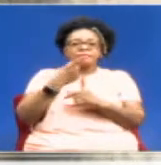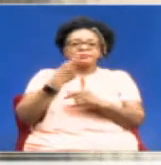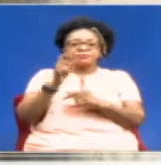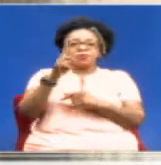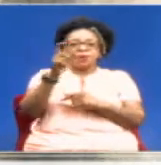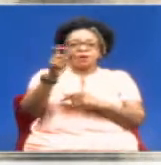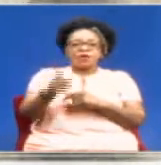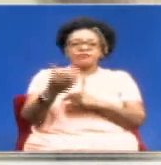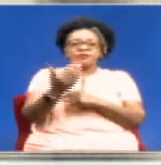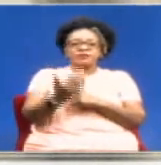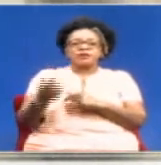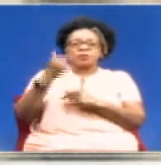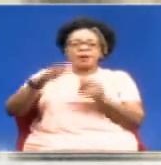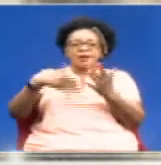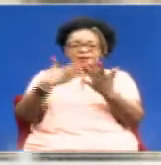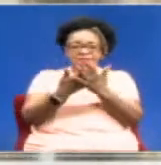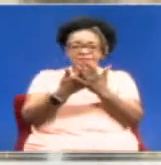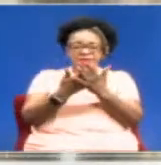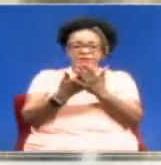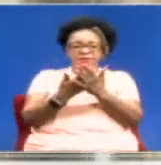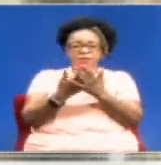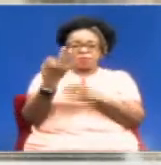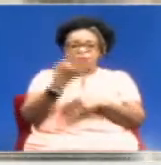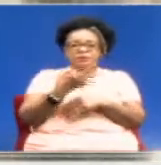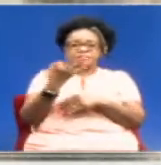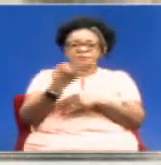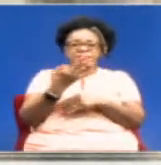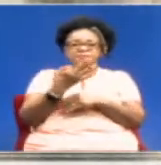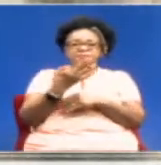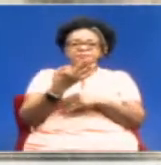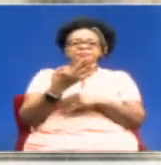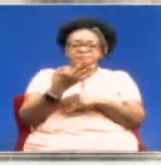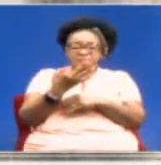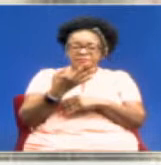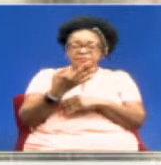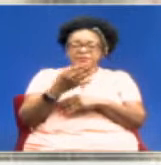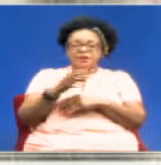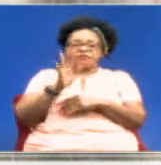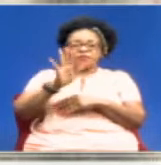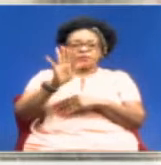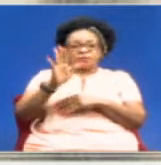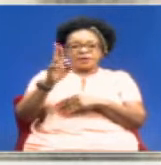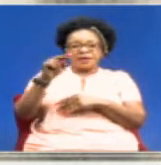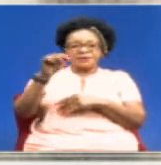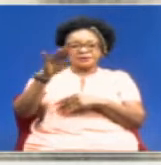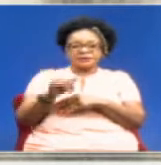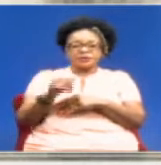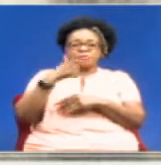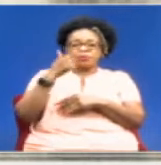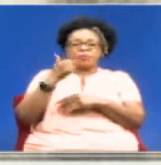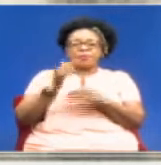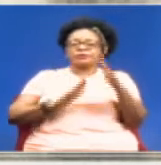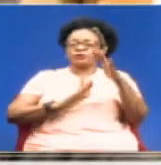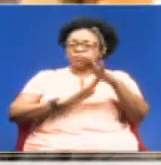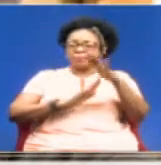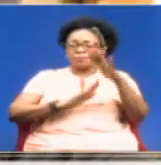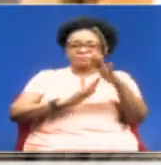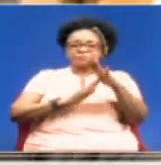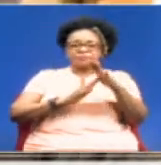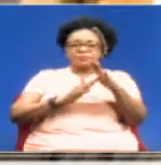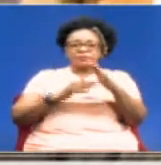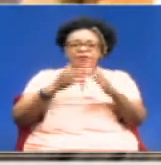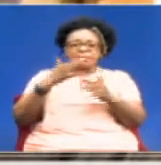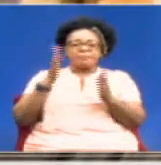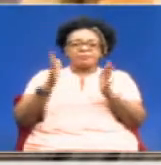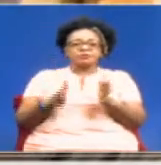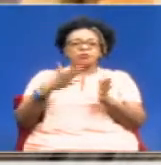watoto waliokamatwa Jumatano ni mwanawe Nancy Kigunzu, ambaye ndiye mshukiwa mkuu kwenye sakata hiyo. Na pia